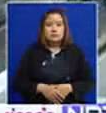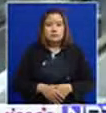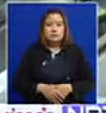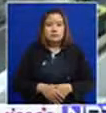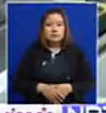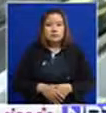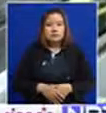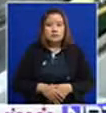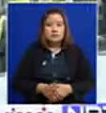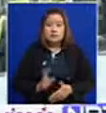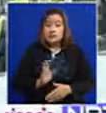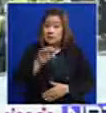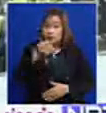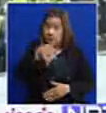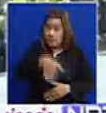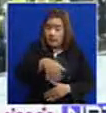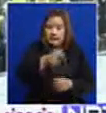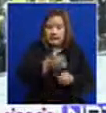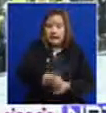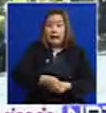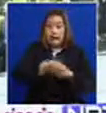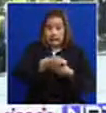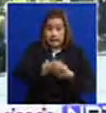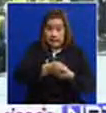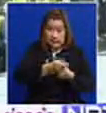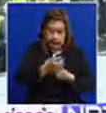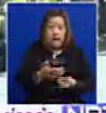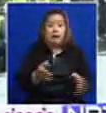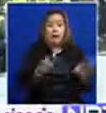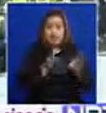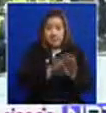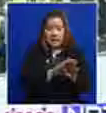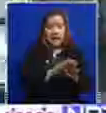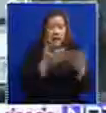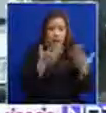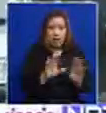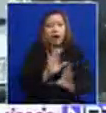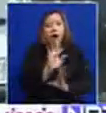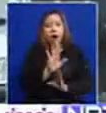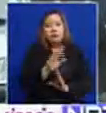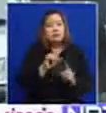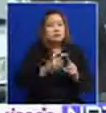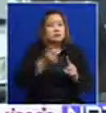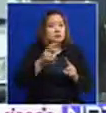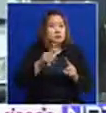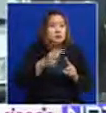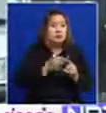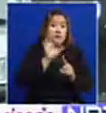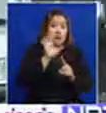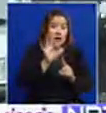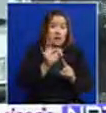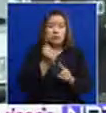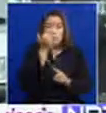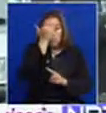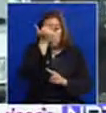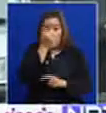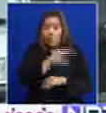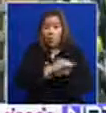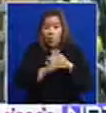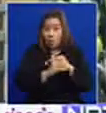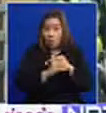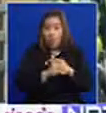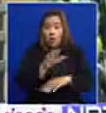สะพานข้ามแยกเกษตรถูกปิดการใช้งานตั้งแต่วันที่12กันยายนที่ผ่านมาเพื่อเปิดพื้นที่ให้การก่อสร้างโครงการรถไฟฟ้าส